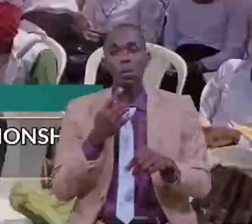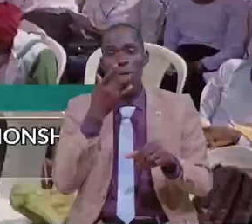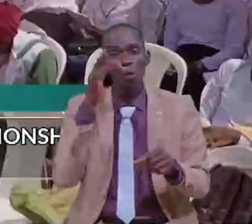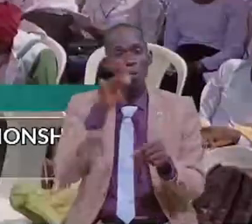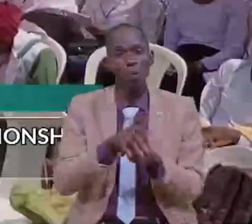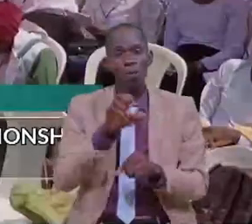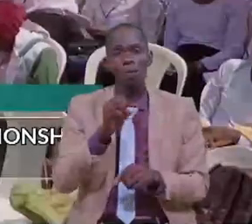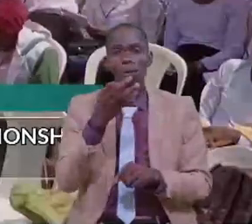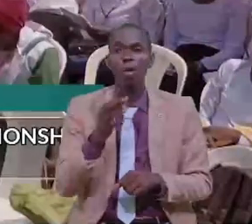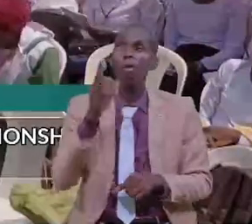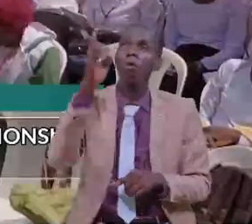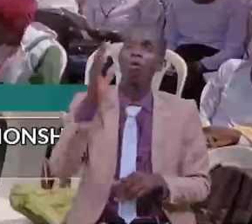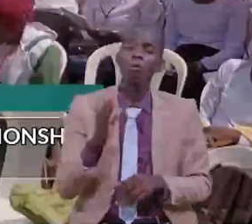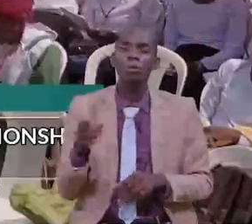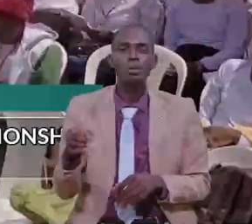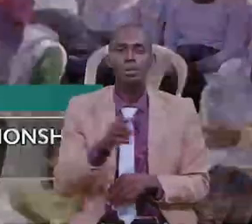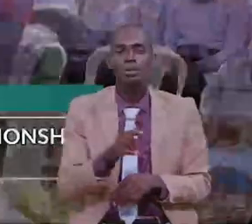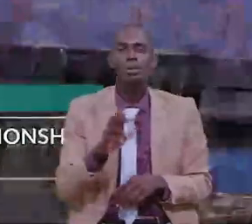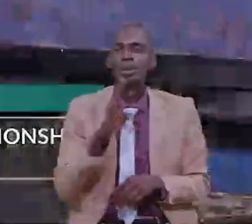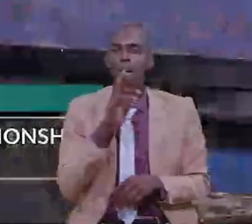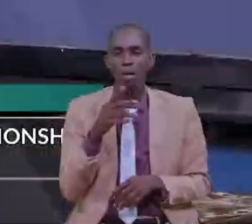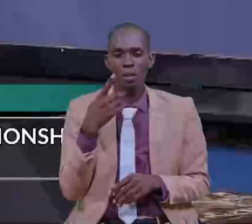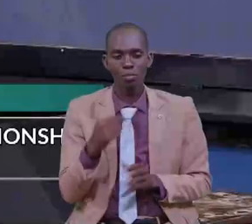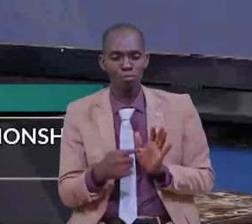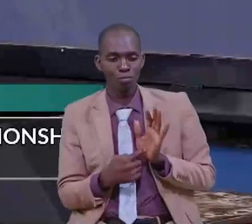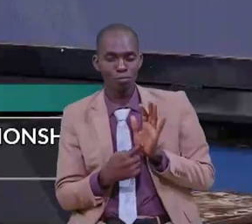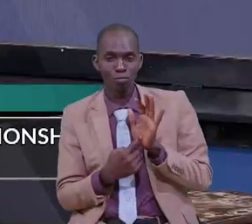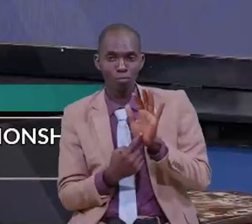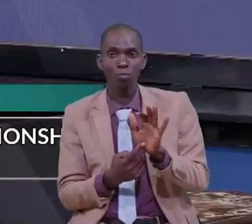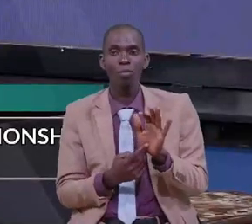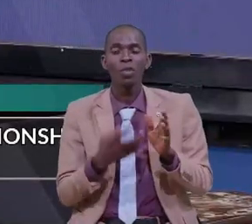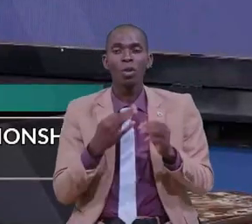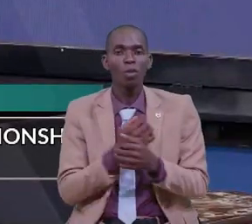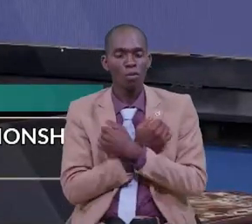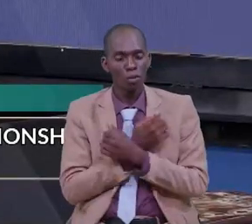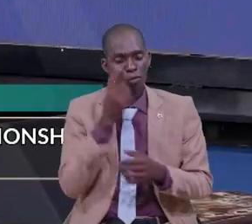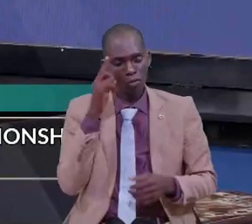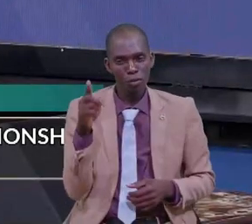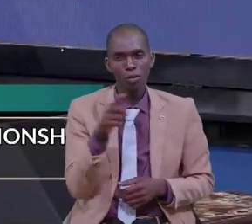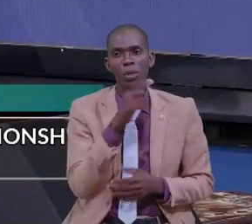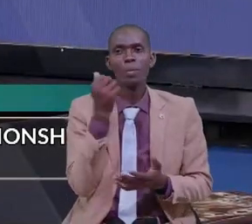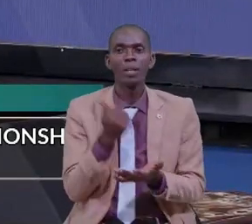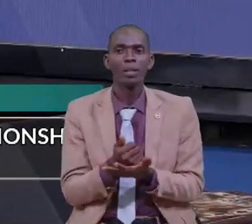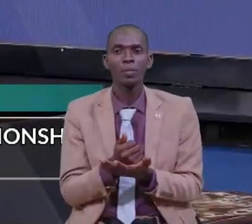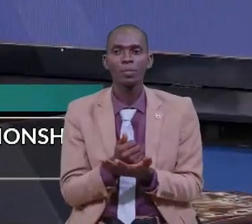Les promesses de Dieu, elles sont l'expression de l'amour de Dieu pour